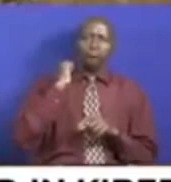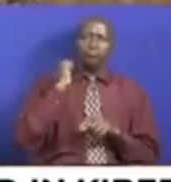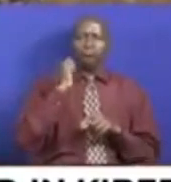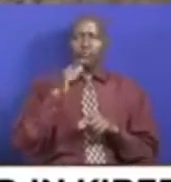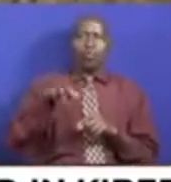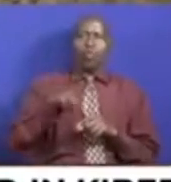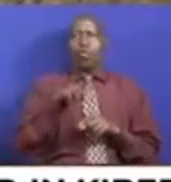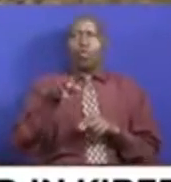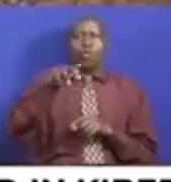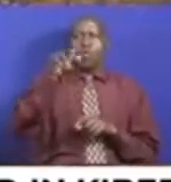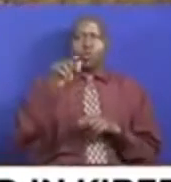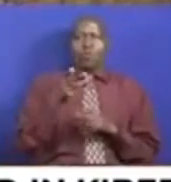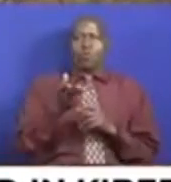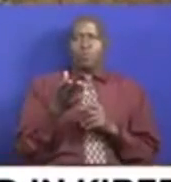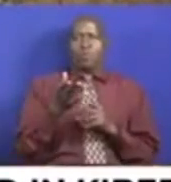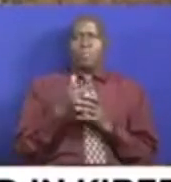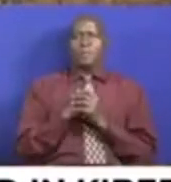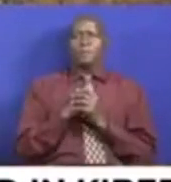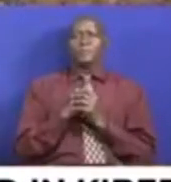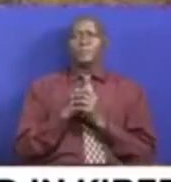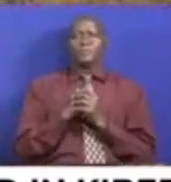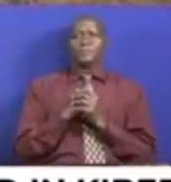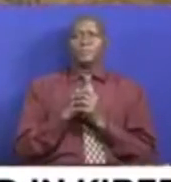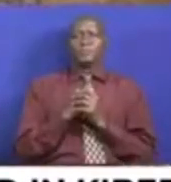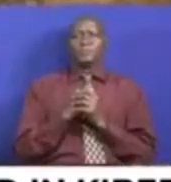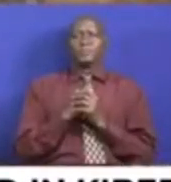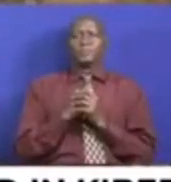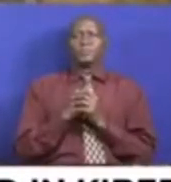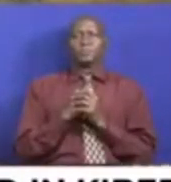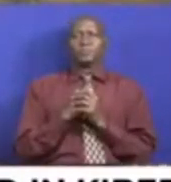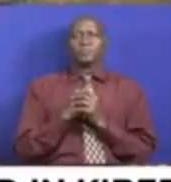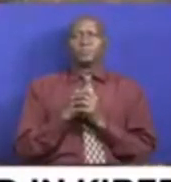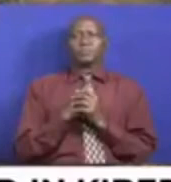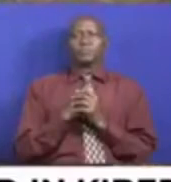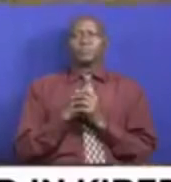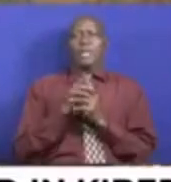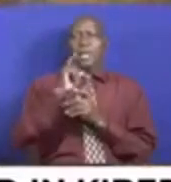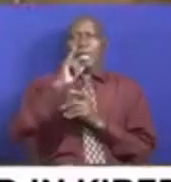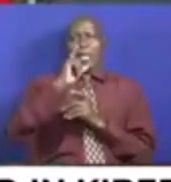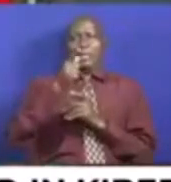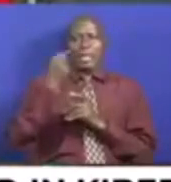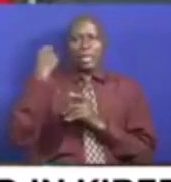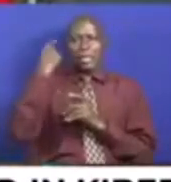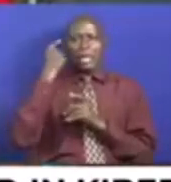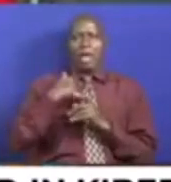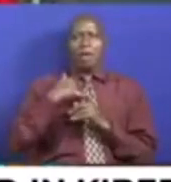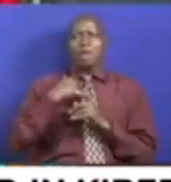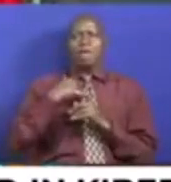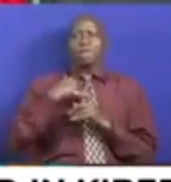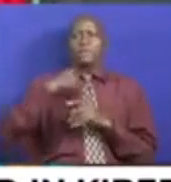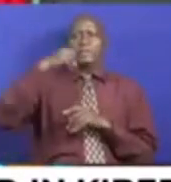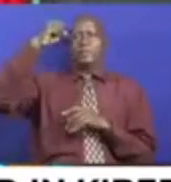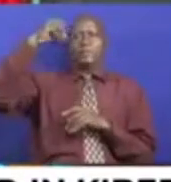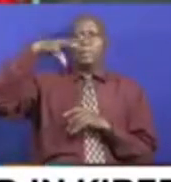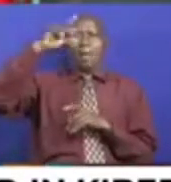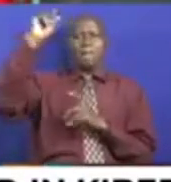kijiji. Sa dakika tu kufika hapo kwa kona, tunaletewa habari kwamba amechapwa na stima. Sasa tu kujua amechapwa